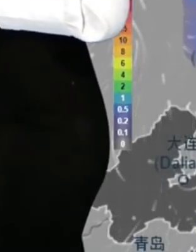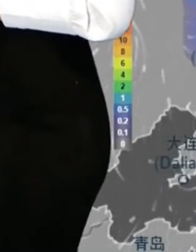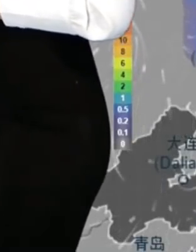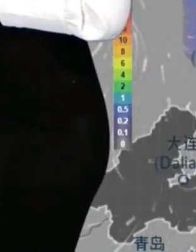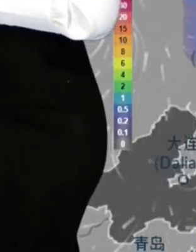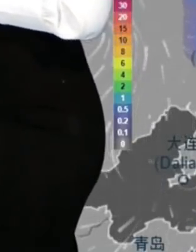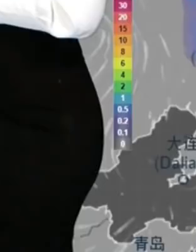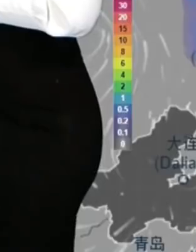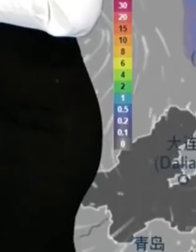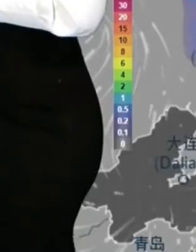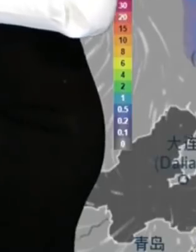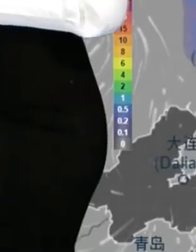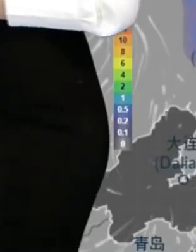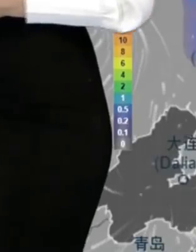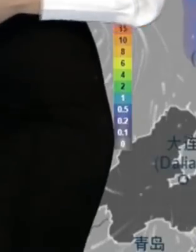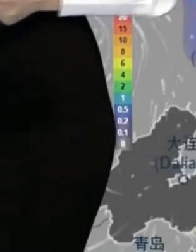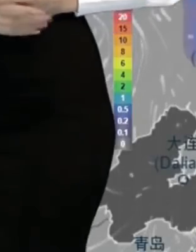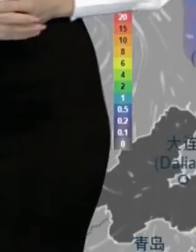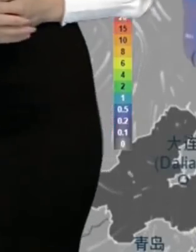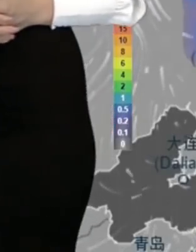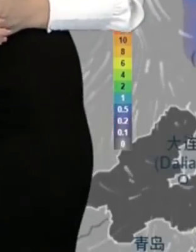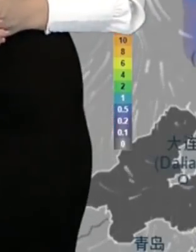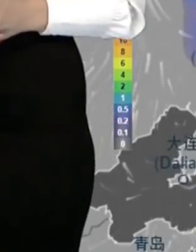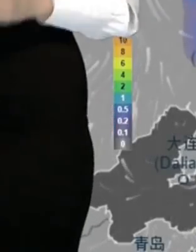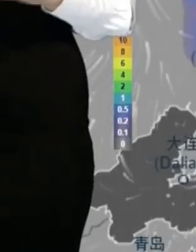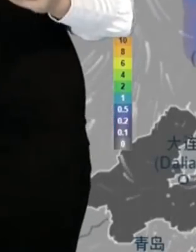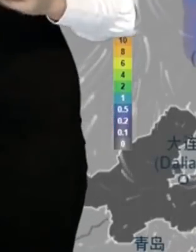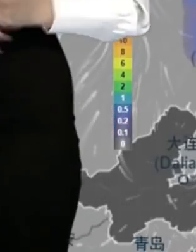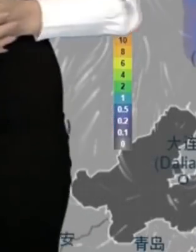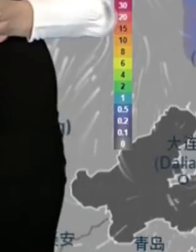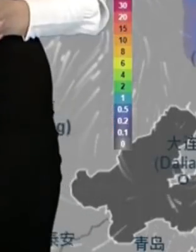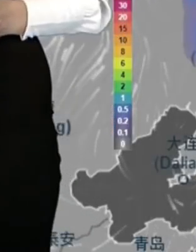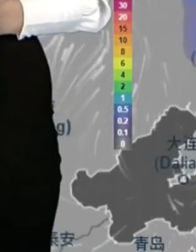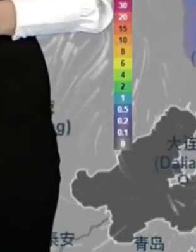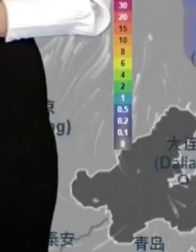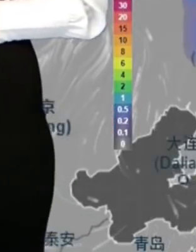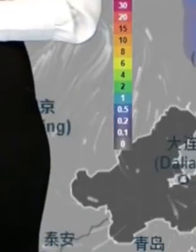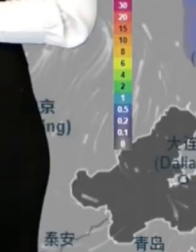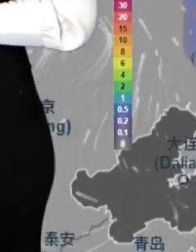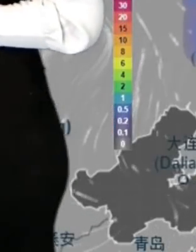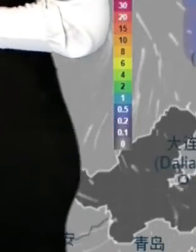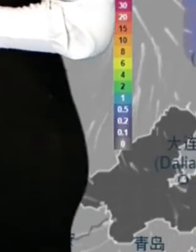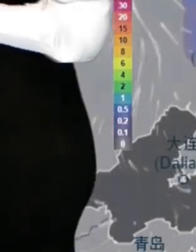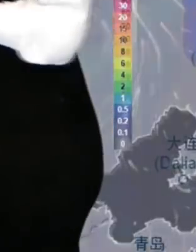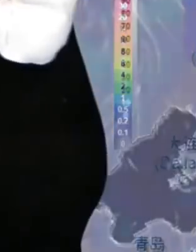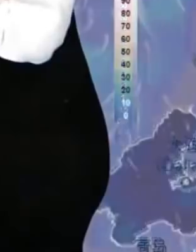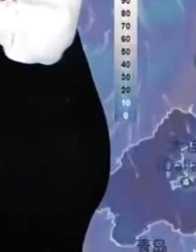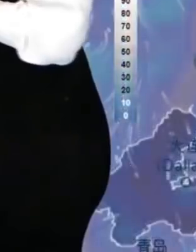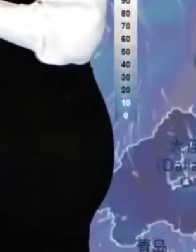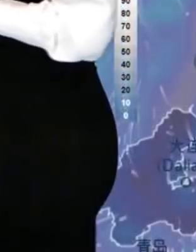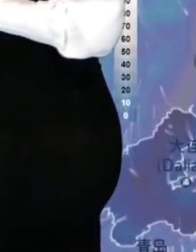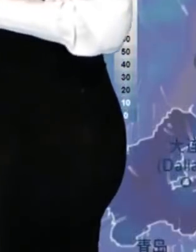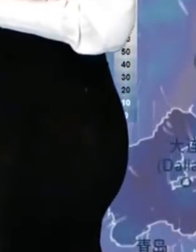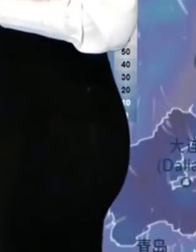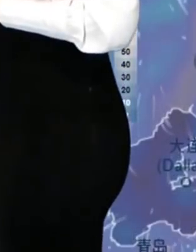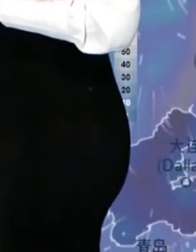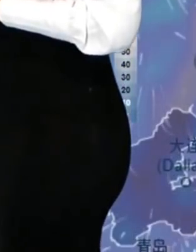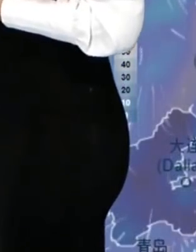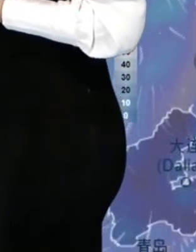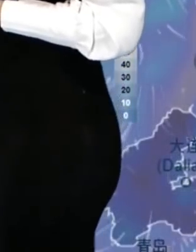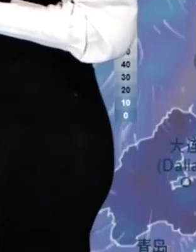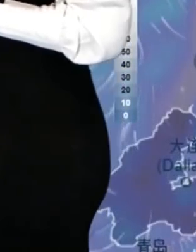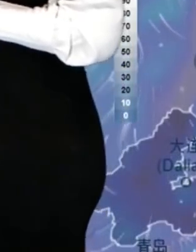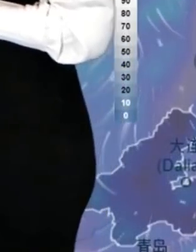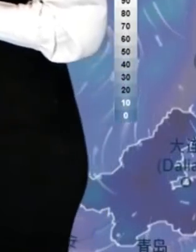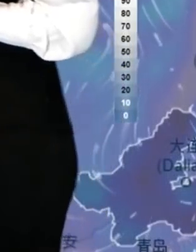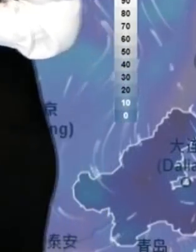бол нутгийн зүүн хагас орчмоор бороо болон дууцахалгаантай аадар бороо орно гэж ойлгож болохоор байна. За салны чиглэлийн хувьд бол нутгийн зүүн хагастаа